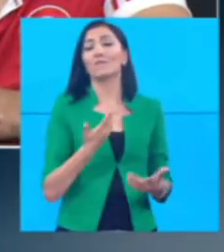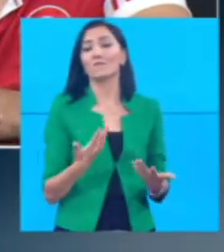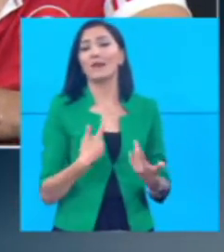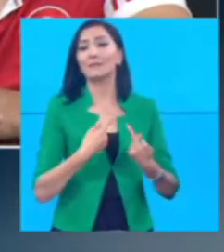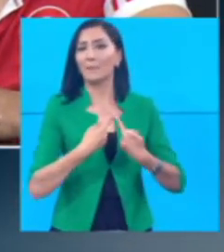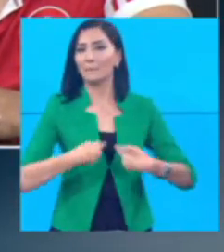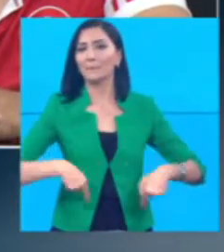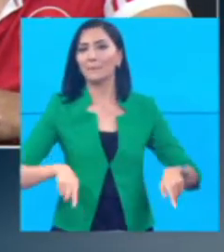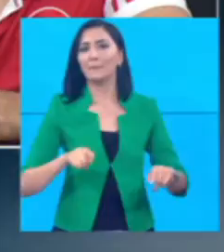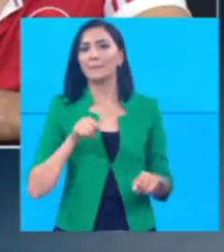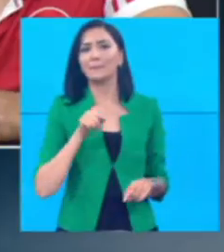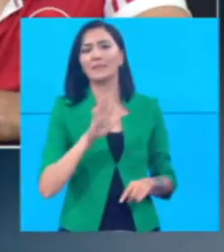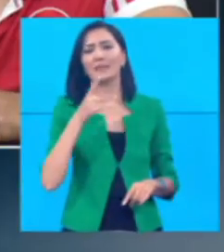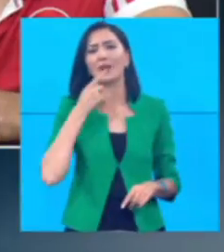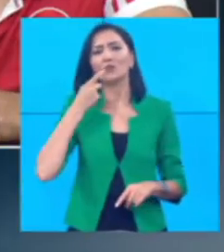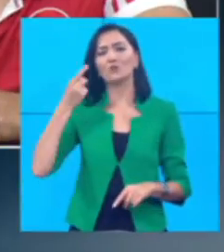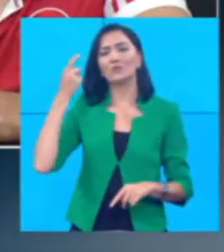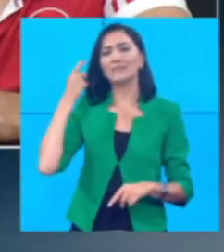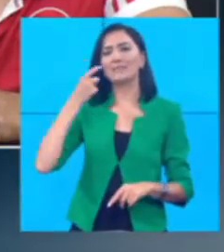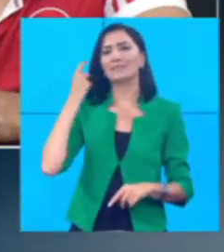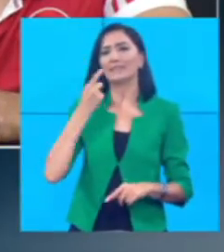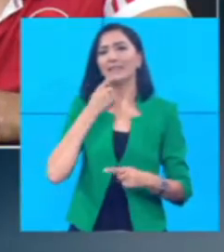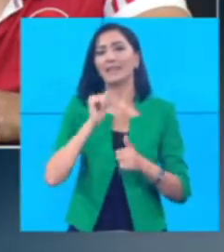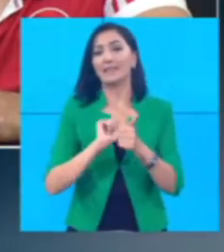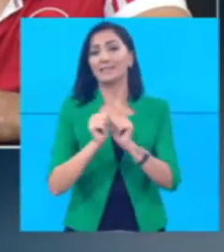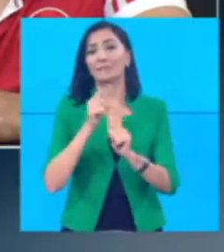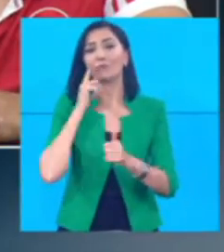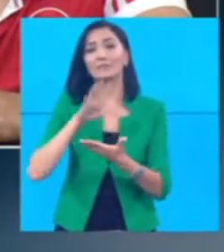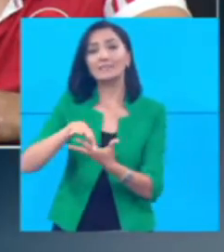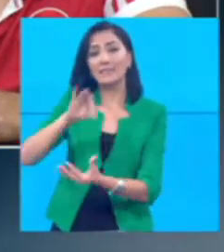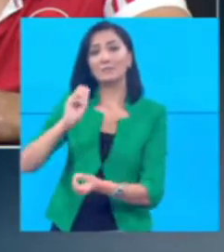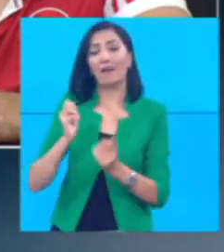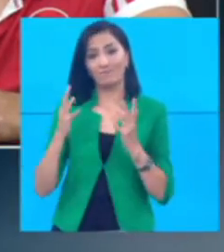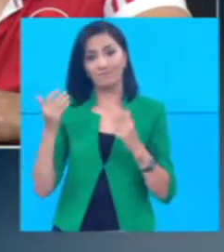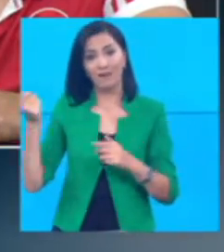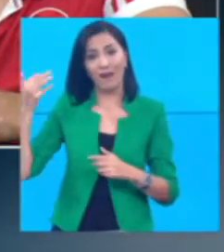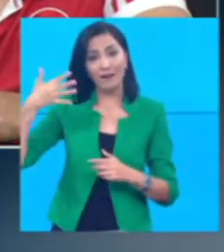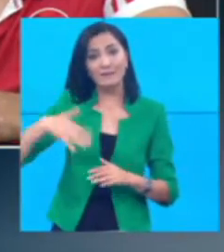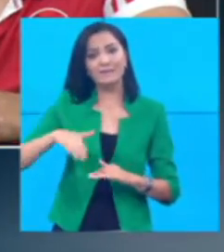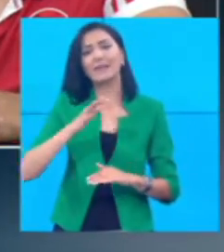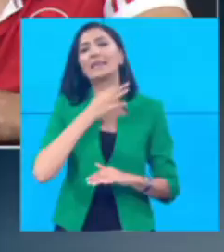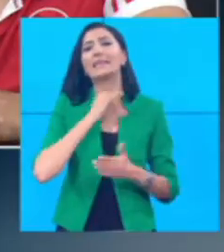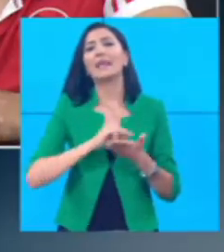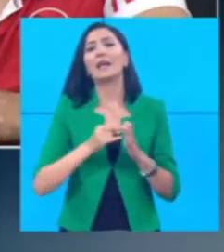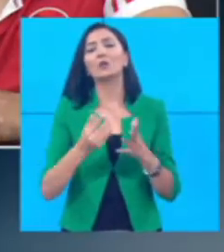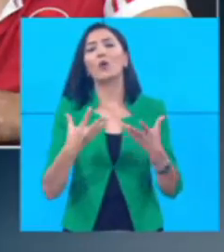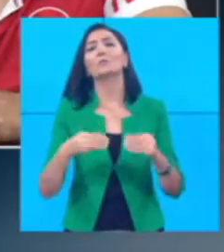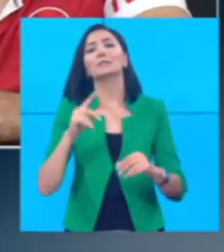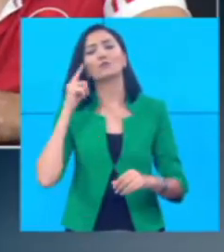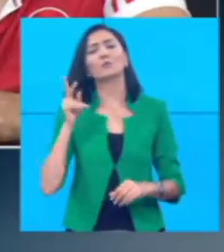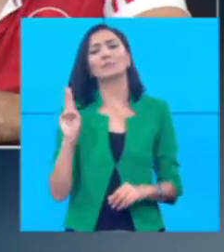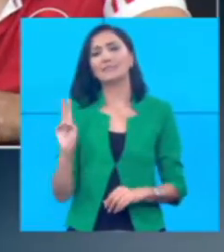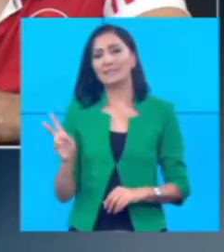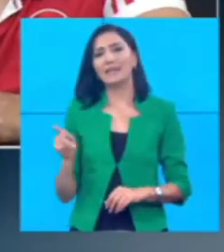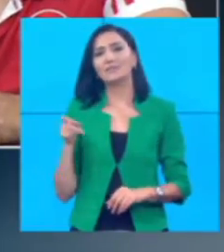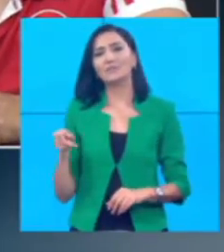biz daha önceki yıllara nazaran sporcu sayımızı arttırsak da yine de yeterli olmadığını düşünüyorum.